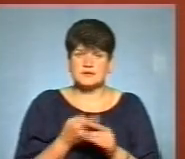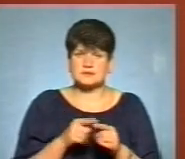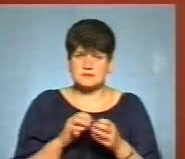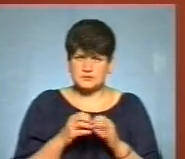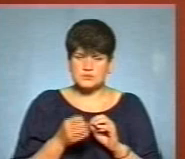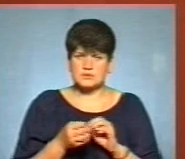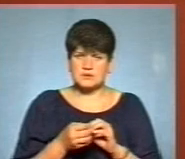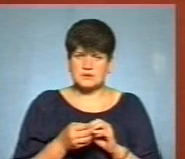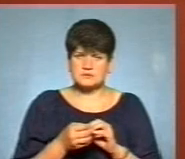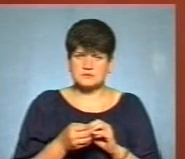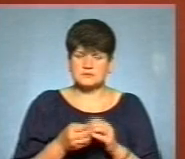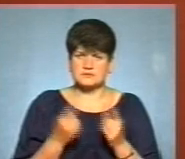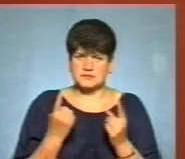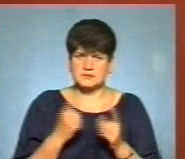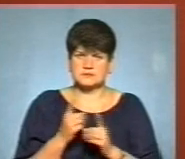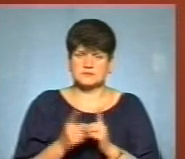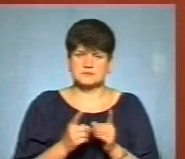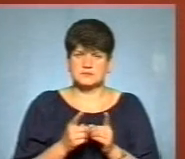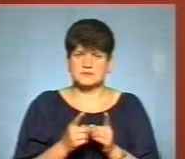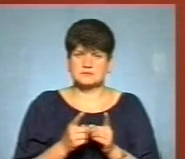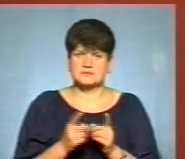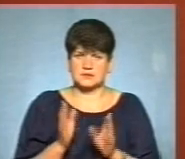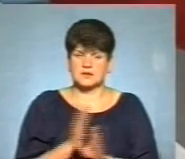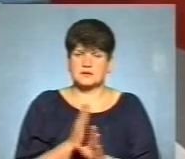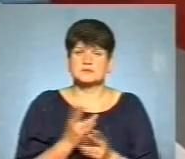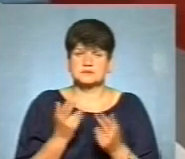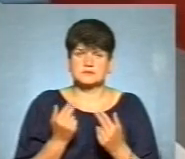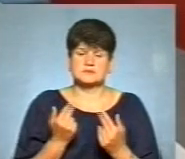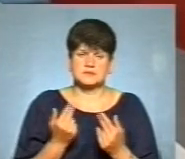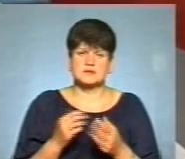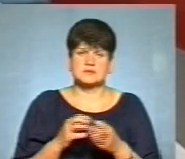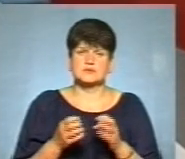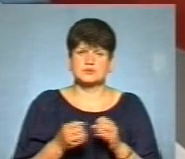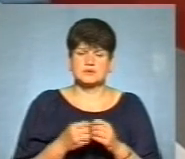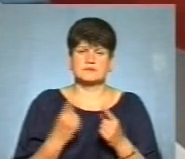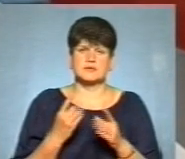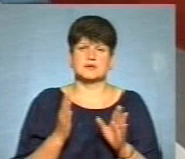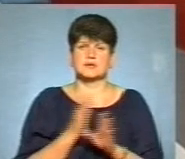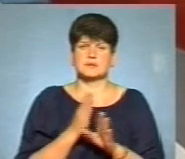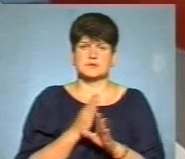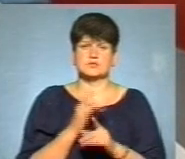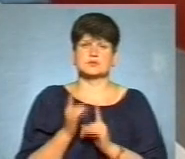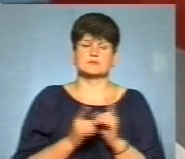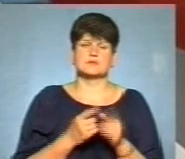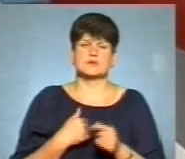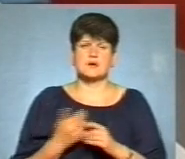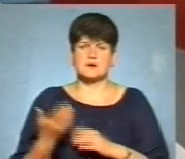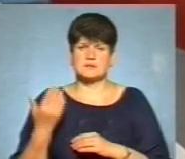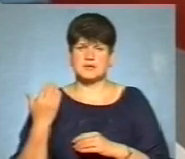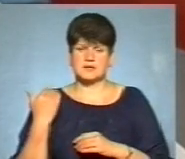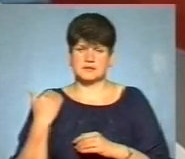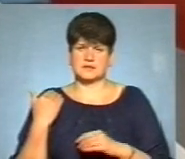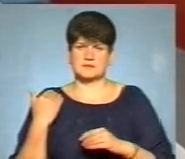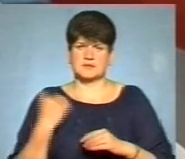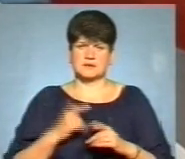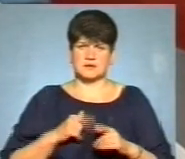результат глобальних змін клімату? Так, це результат глобальних кліматичних змін. Ось я перед тим, як